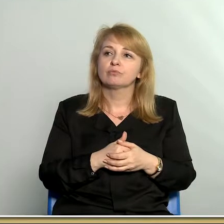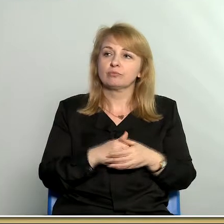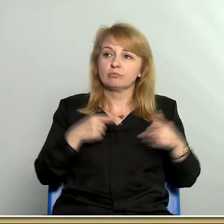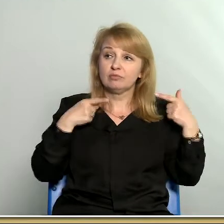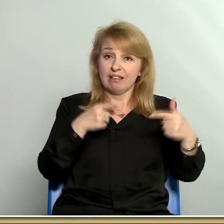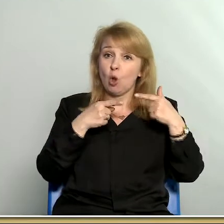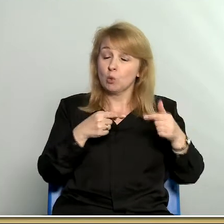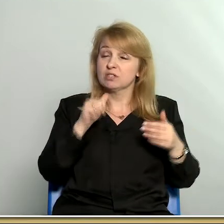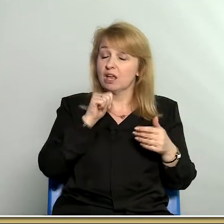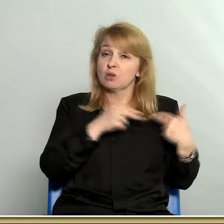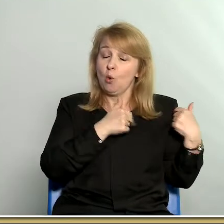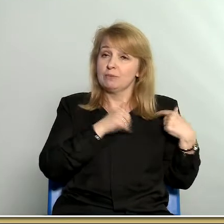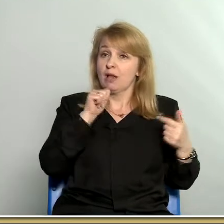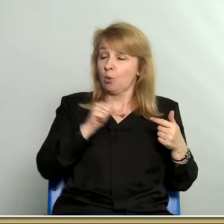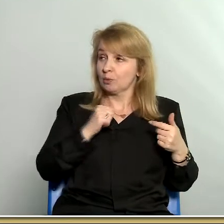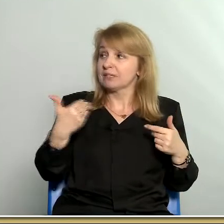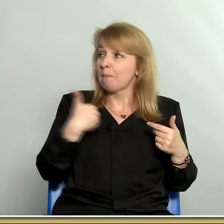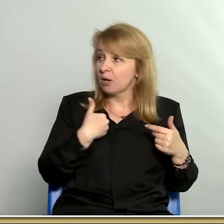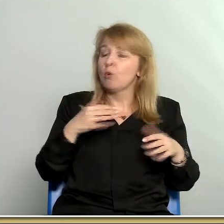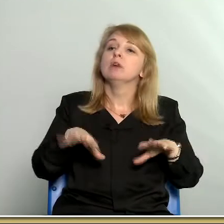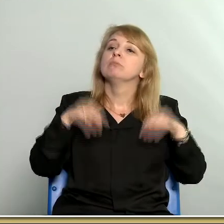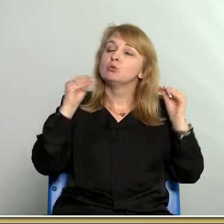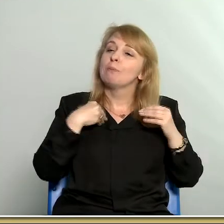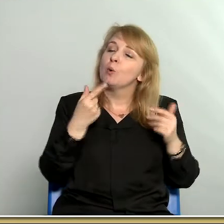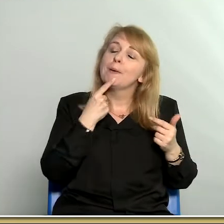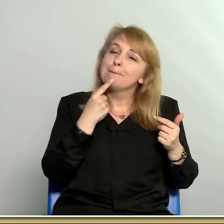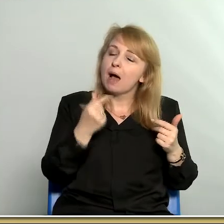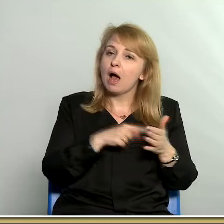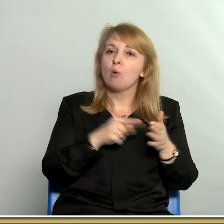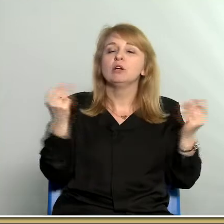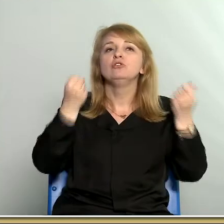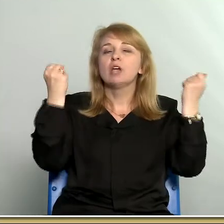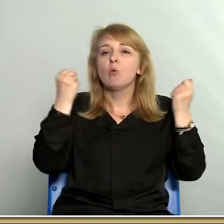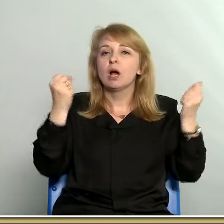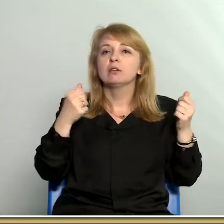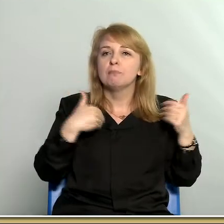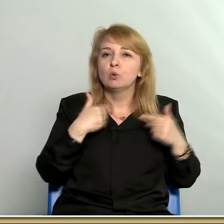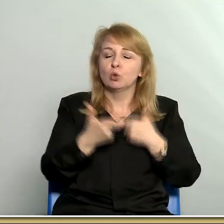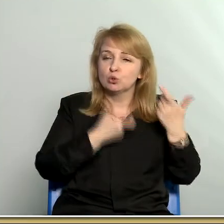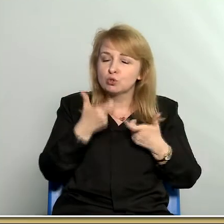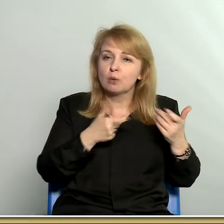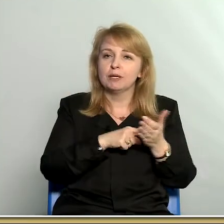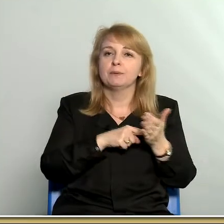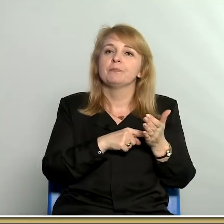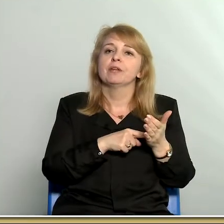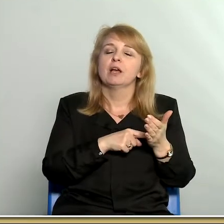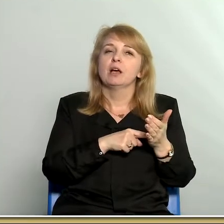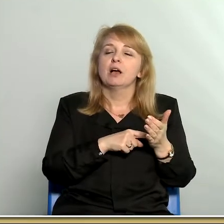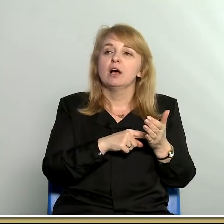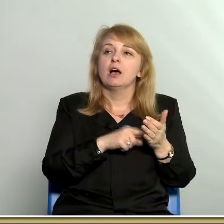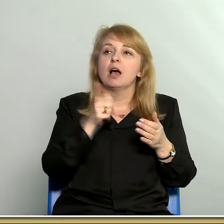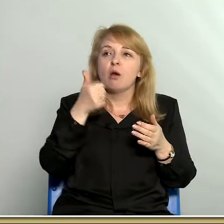Komisją Europejską, to jest takie małe działanie, które ujęliśmy w jednym z priorytetów